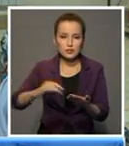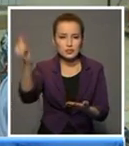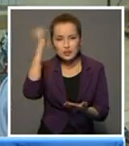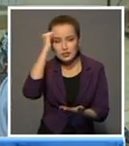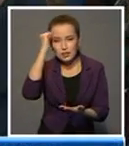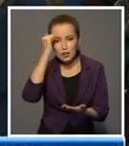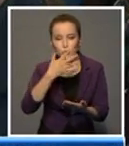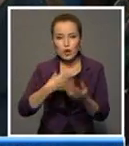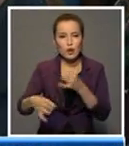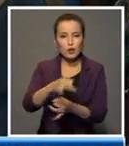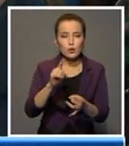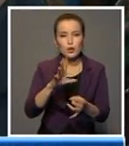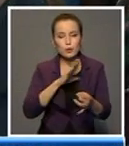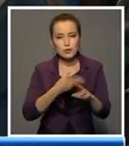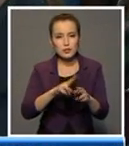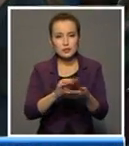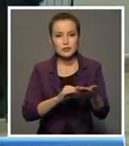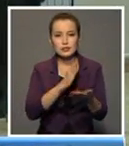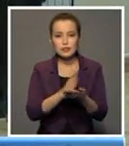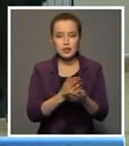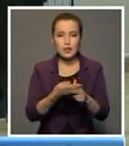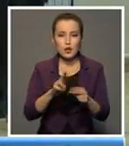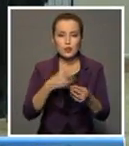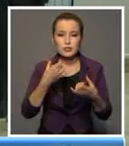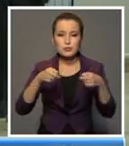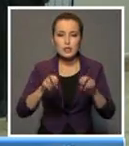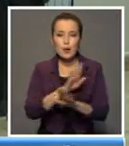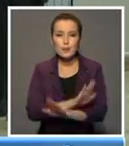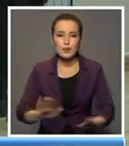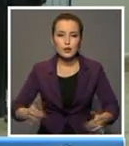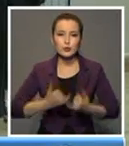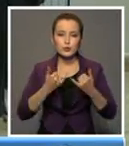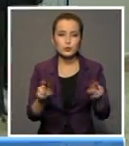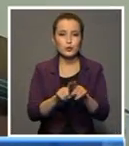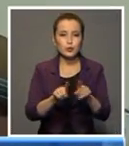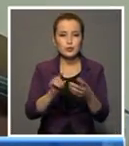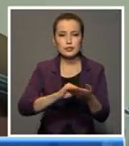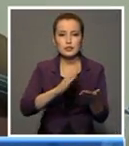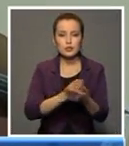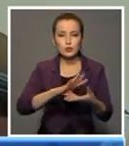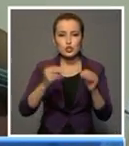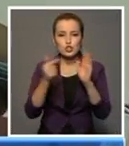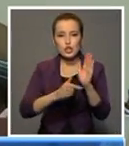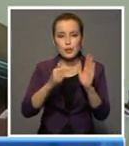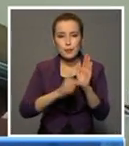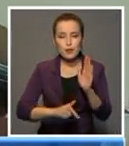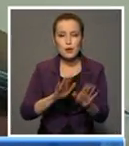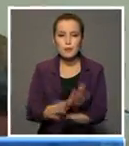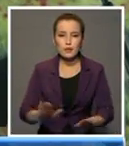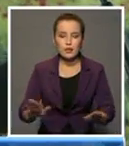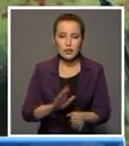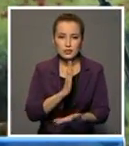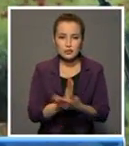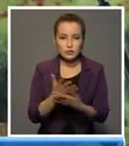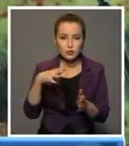сыр сұхбаттар бар. Сонымен қатар сазгерге арналған әндер мен арнау өлеңдер де топтастырылған. Кітапқа сазгер 70 әні еніп отыр,